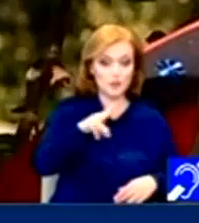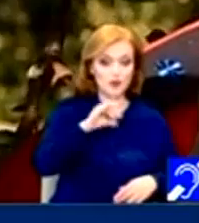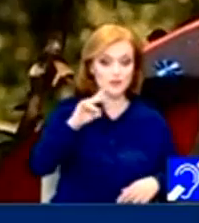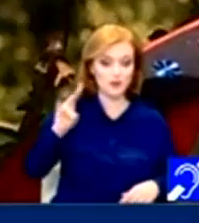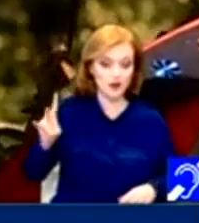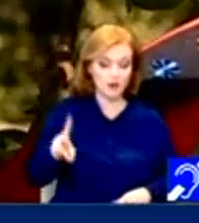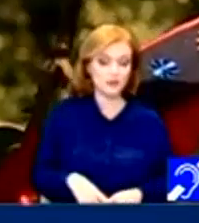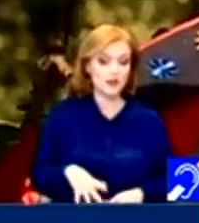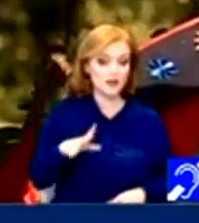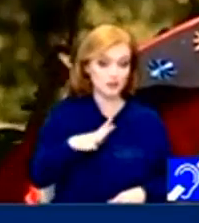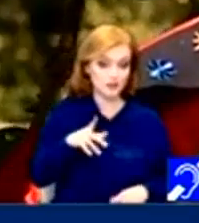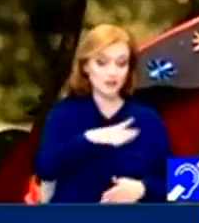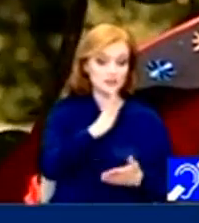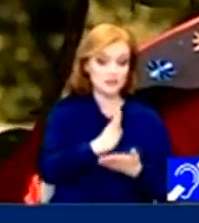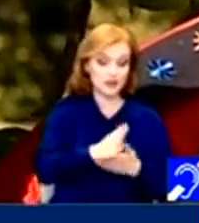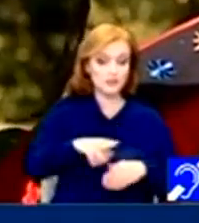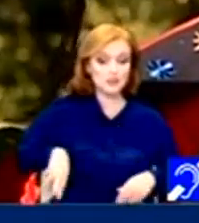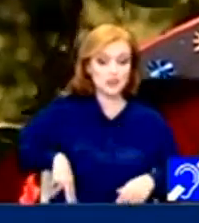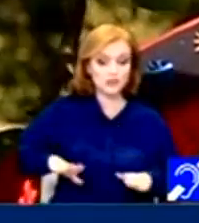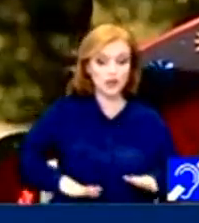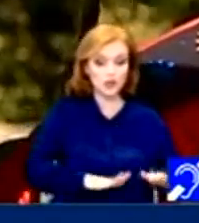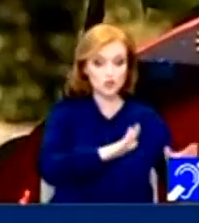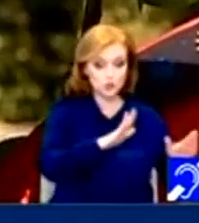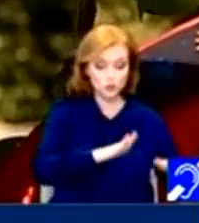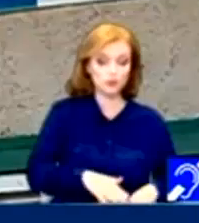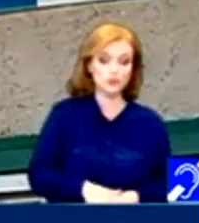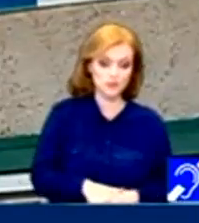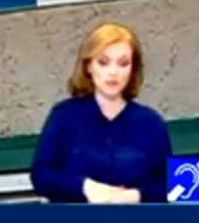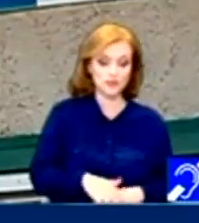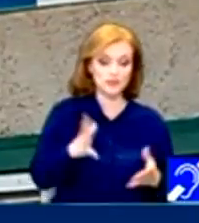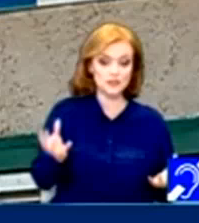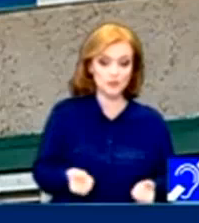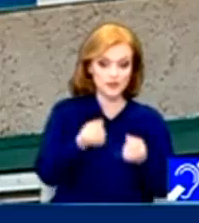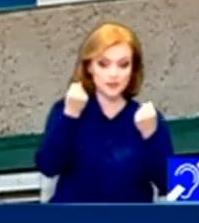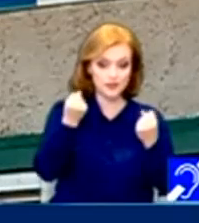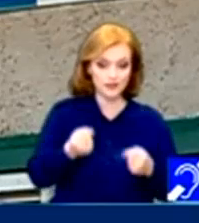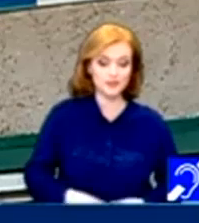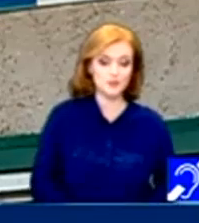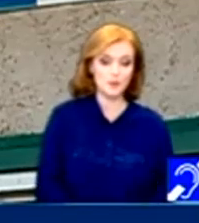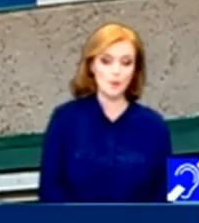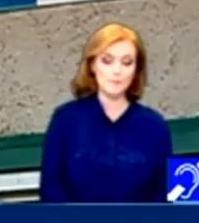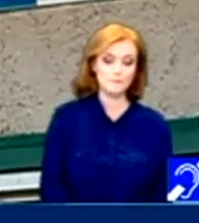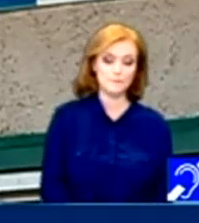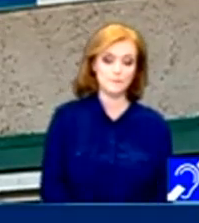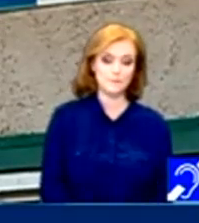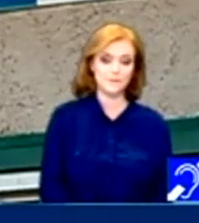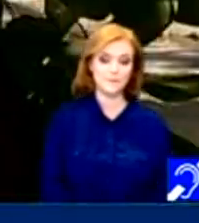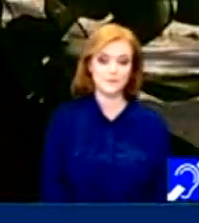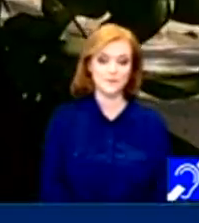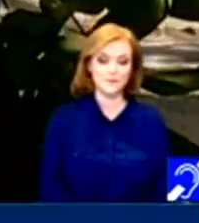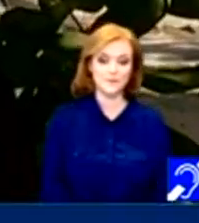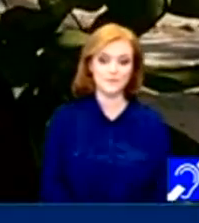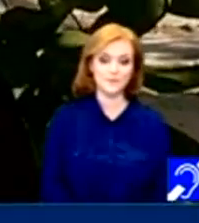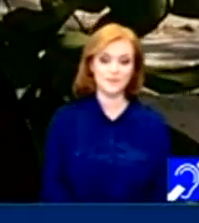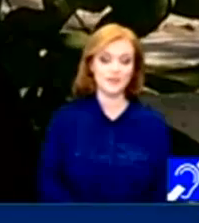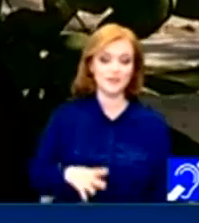de Patrulare, el a devenit șef adjunct al Direcției Generale a Intervenției din cadrul Inspectoratului General pentru Situații de Urgență. De